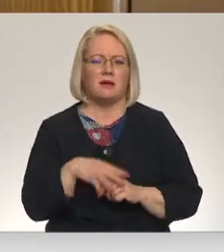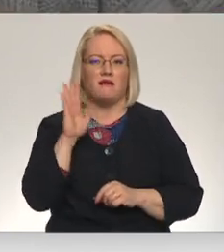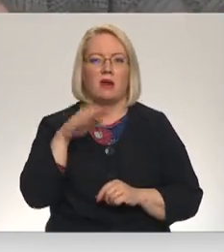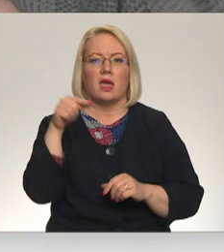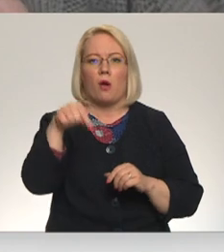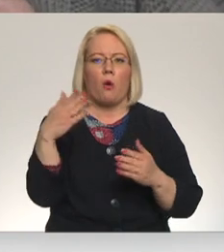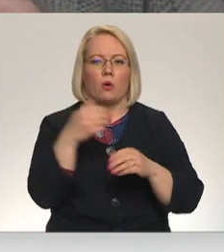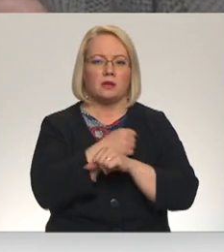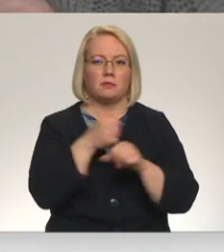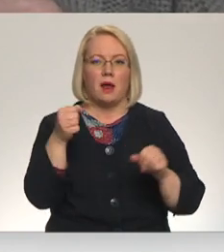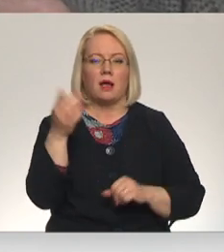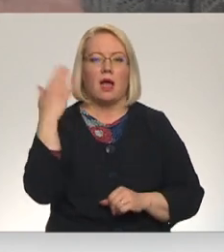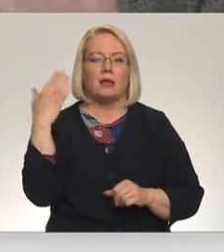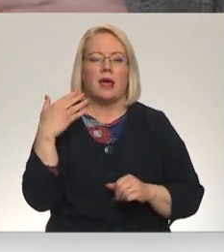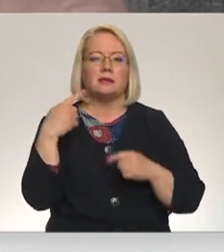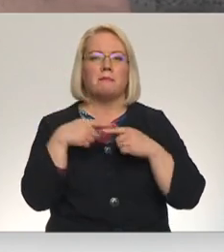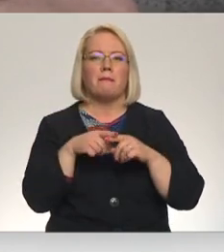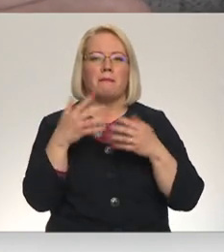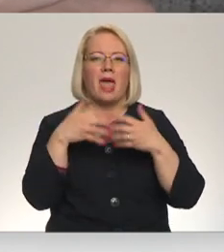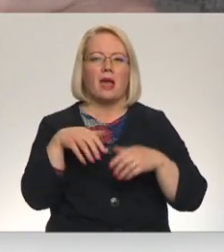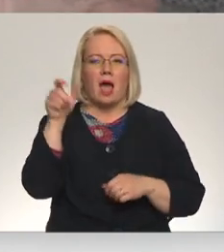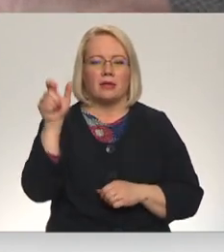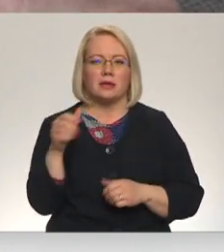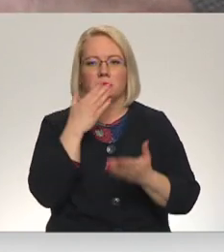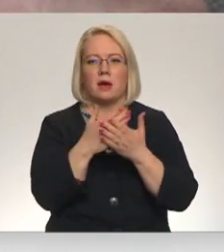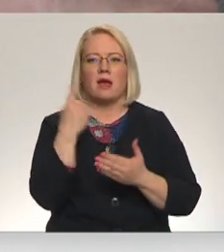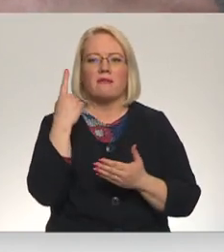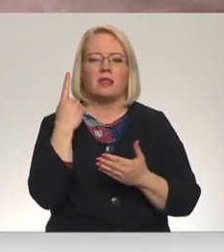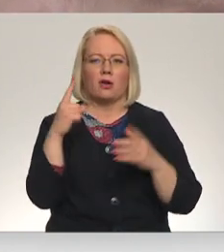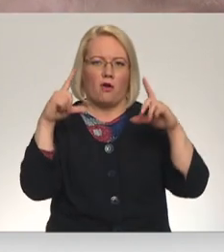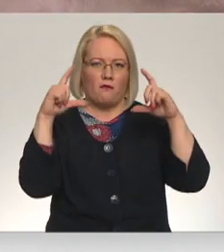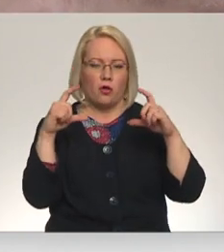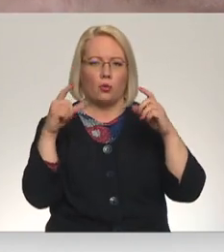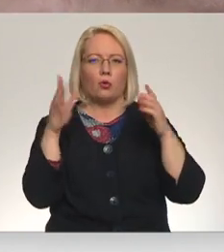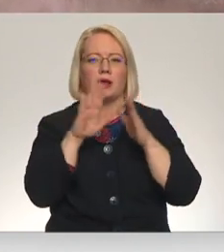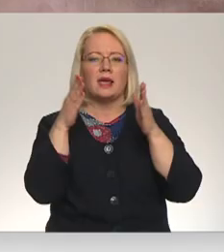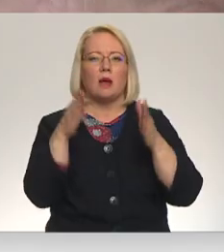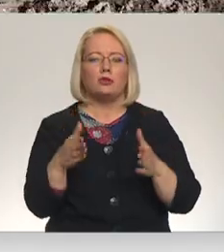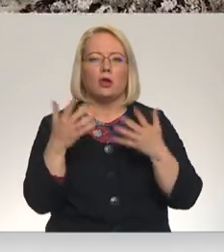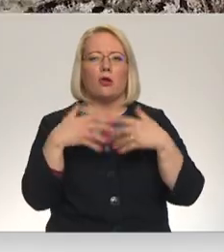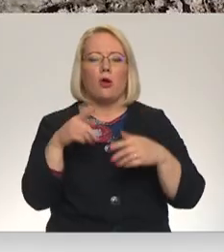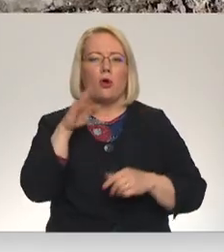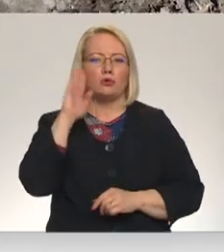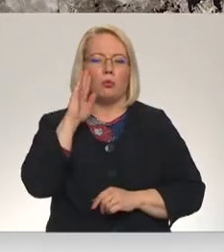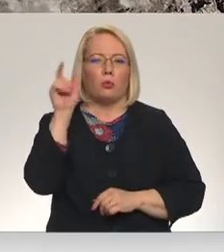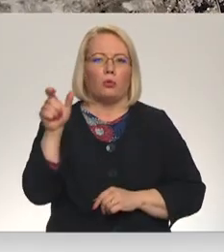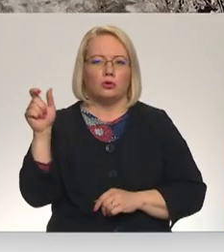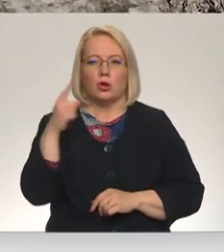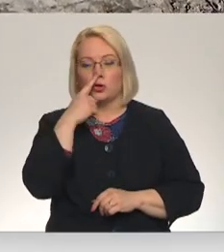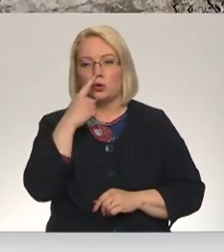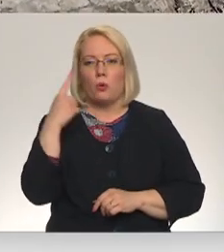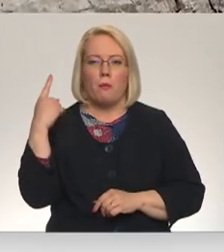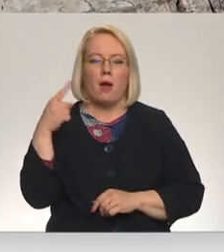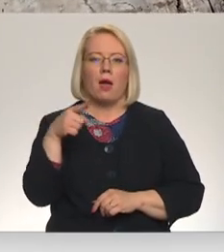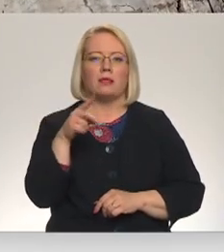sprākt. Kādreizējais mehāniķis rāda vienīgo fotogrāfiju, kurā iemūžināti jauni kolhoza puiši, kas nu pat baržu uz